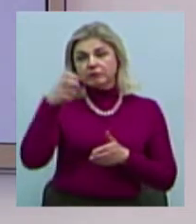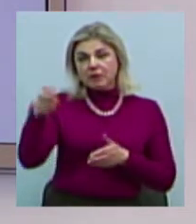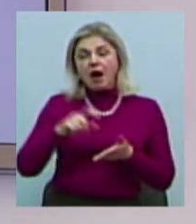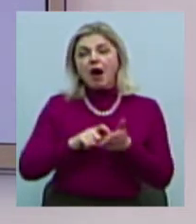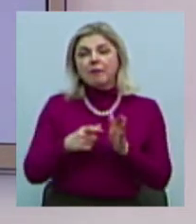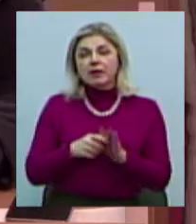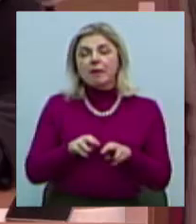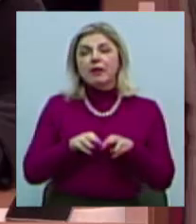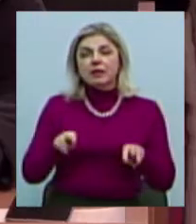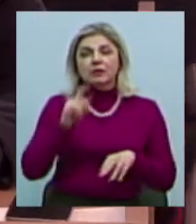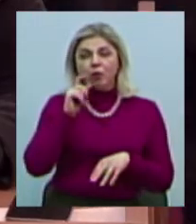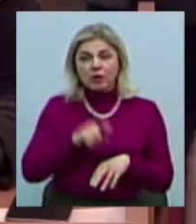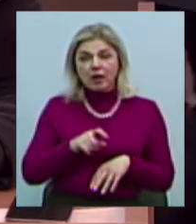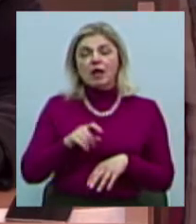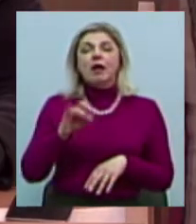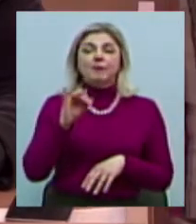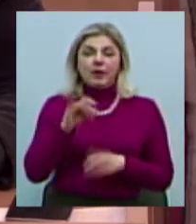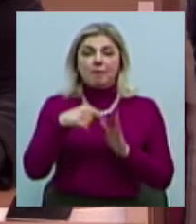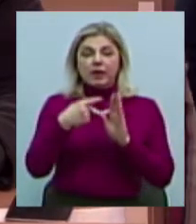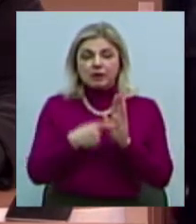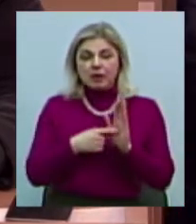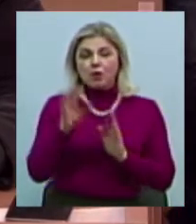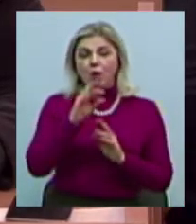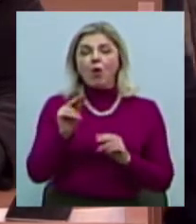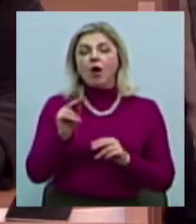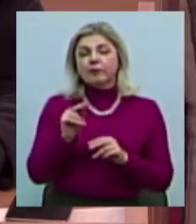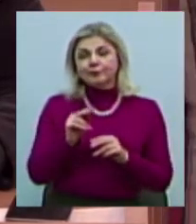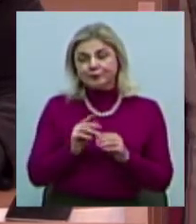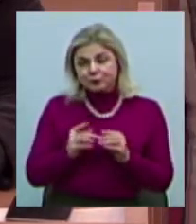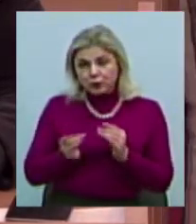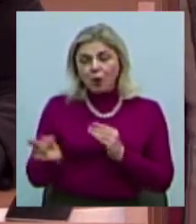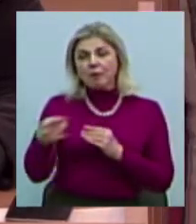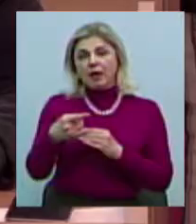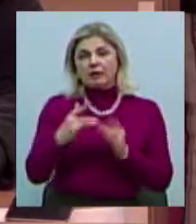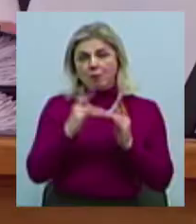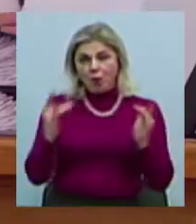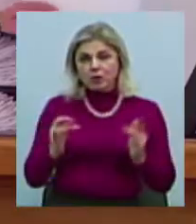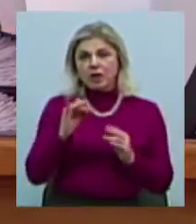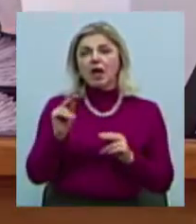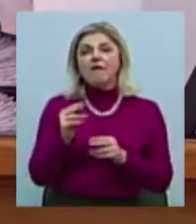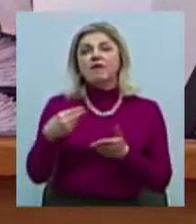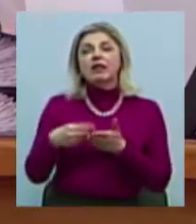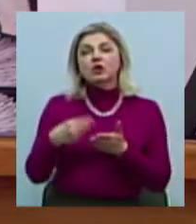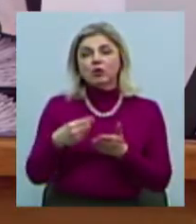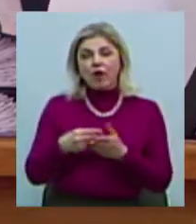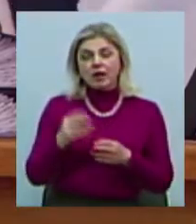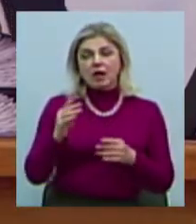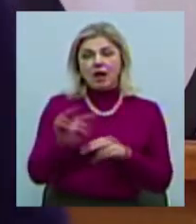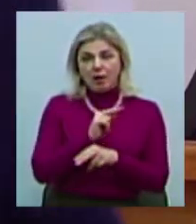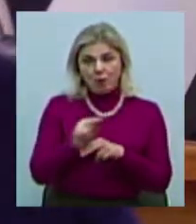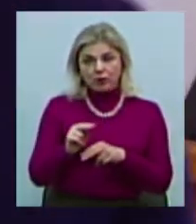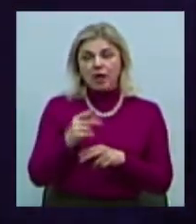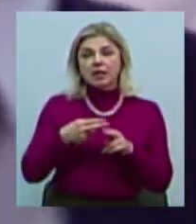питань організації руху великовантажного транспорту в об'їзд мосту, а також фінансування ремонту. Це було 28